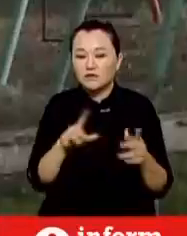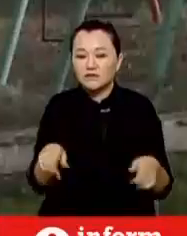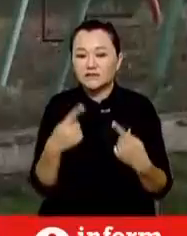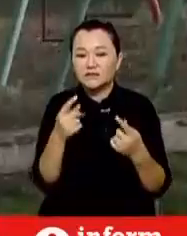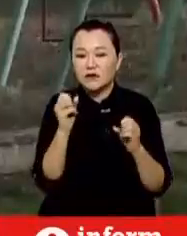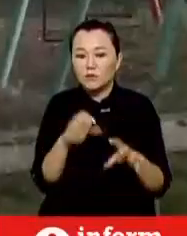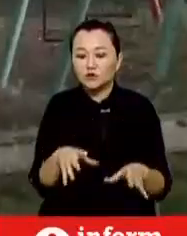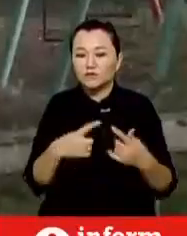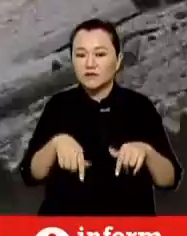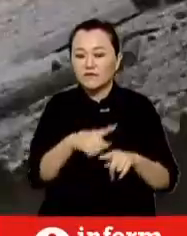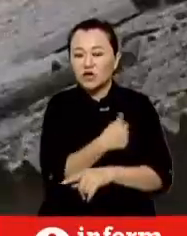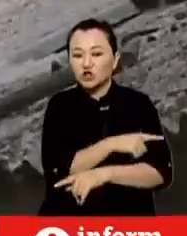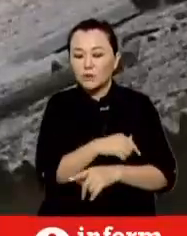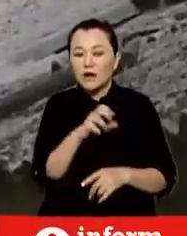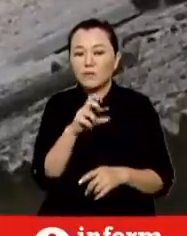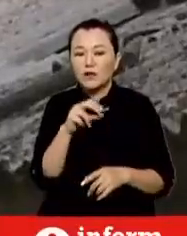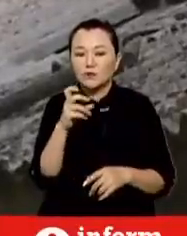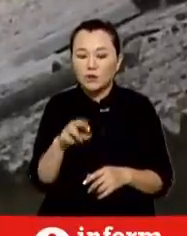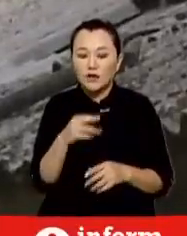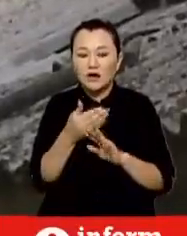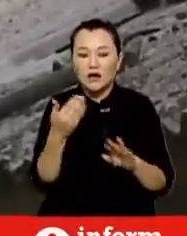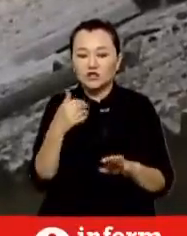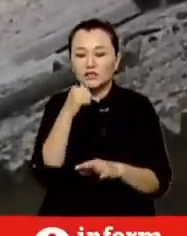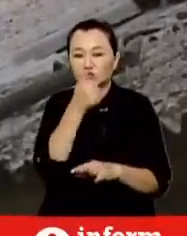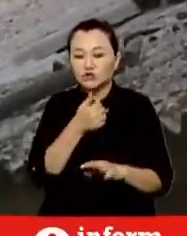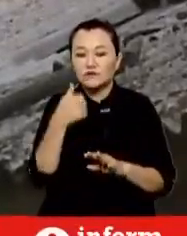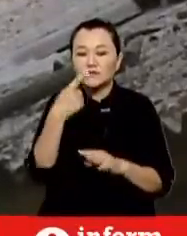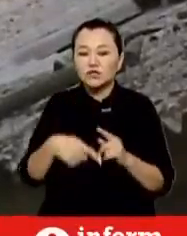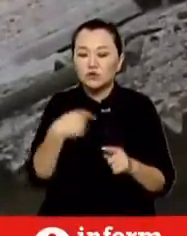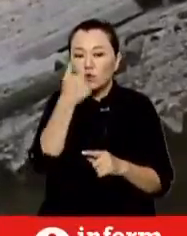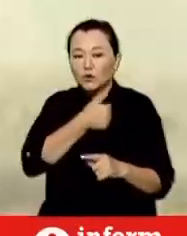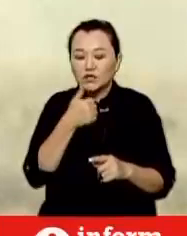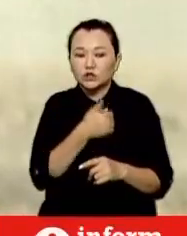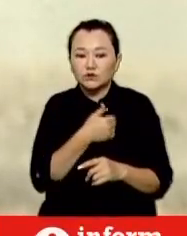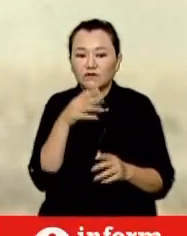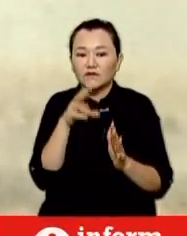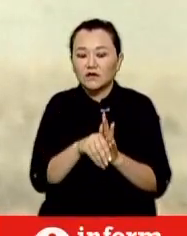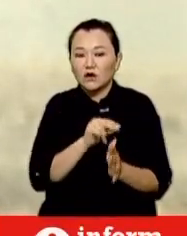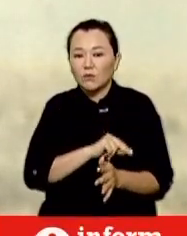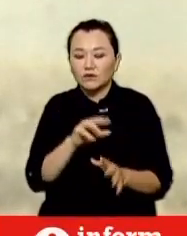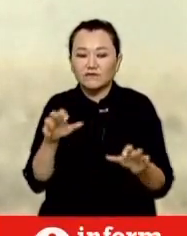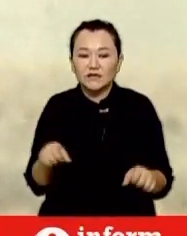заброшенное здание врачебной амбулатории. Но и это не раньше следующего года. Но найдутся ли желающие в ней работать, власти